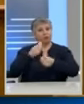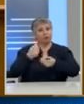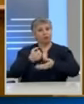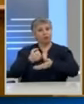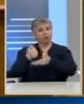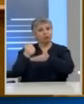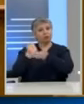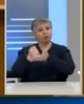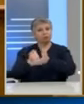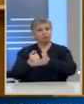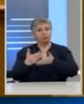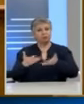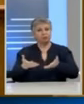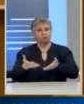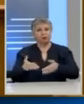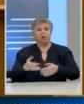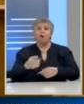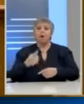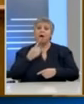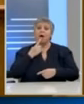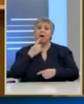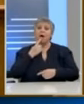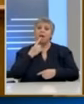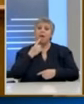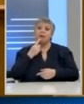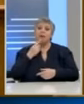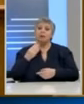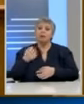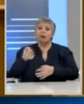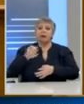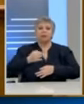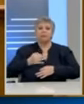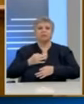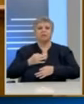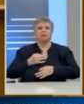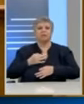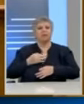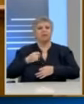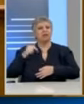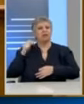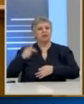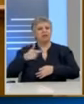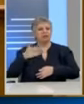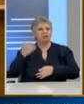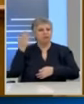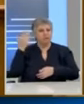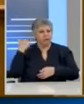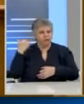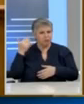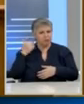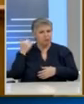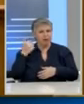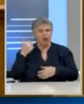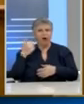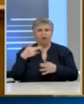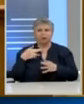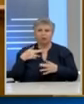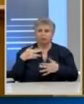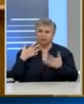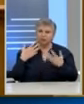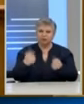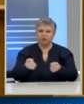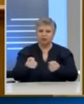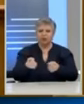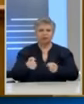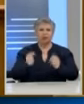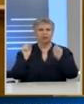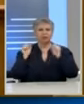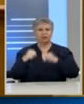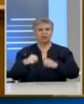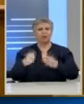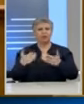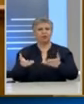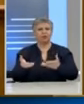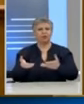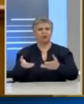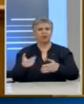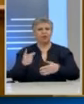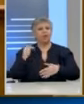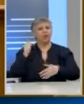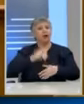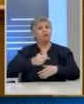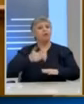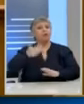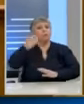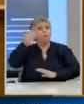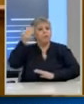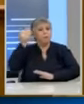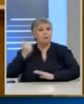καταστροφικά, αδιανόητα υψηλά πλεονάσματα. Γιατί εσείς είχατε συμφωνήσει σε ψηλότερα? Συμφωνία για πρωτογενή πλεονάσματα υπήρχε και πριν από